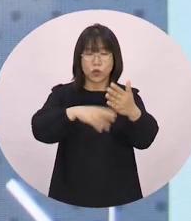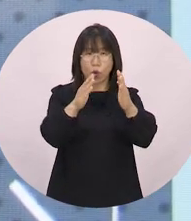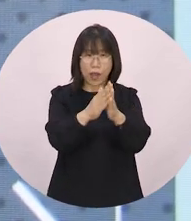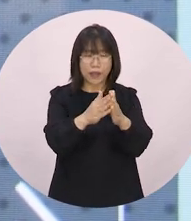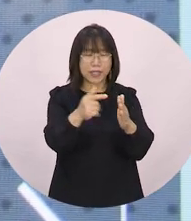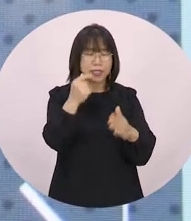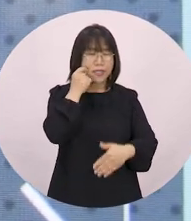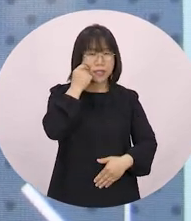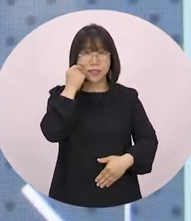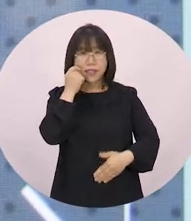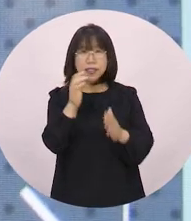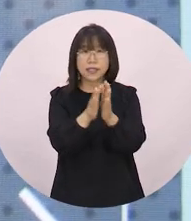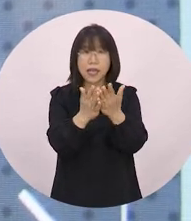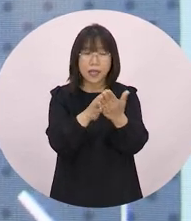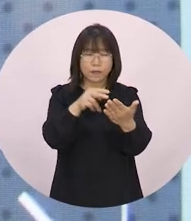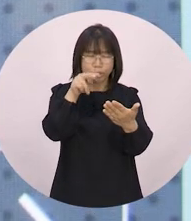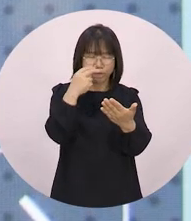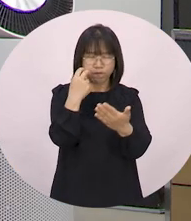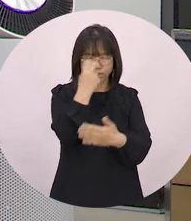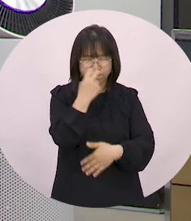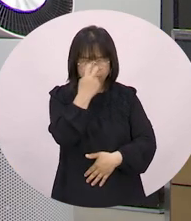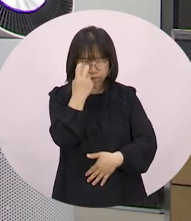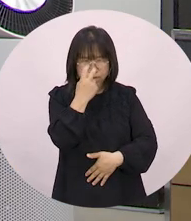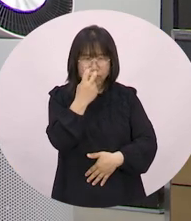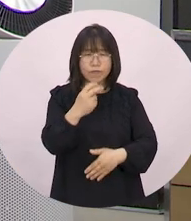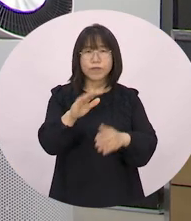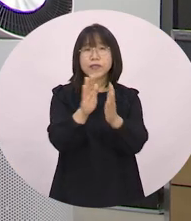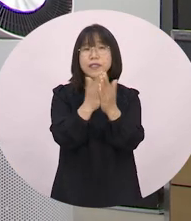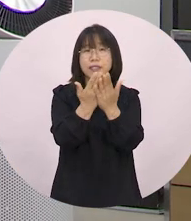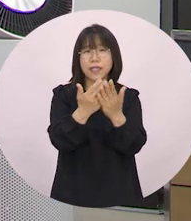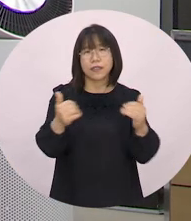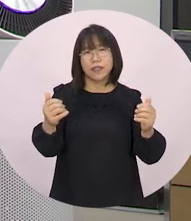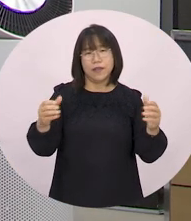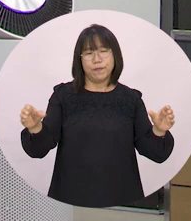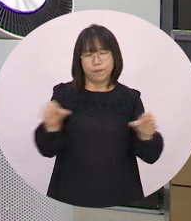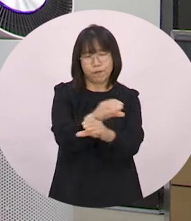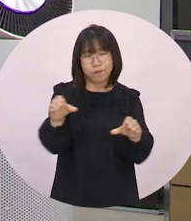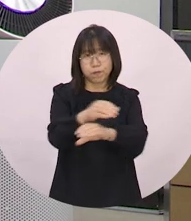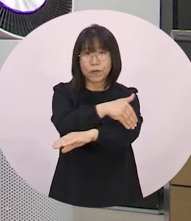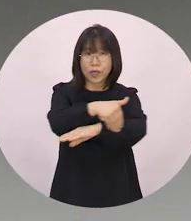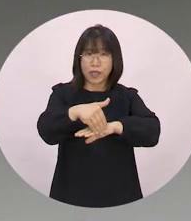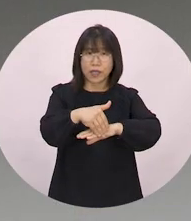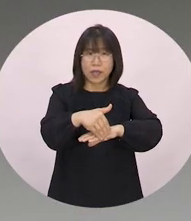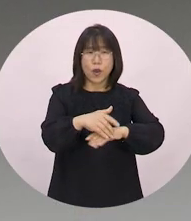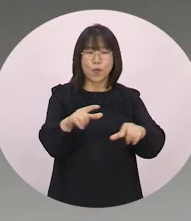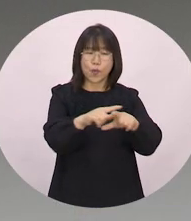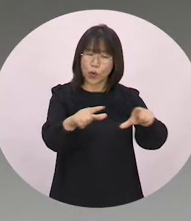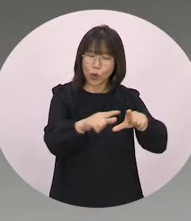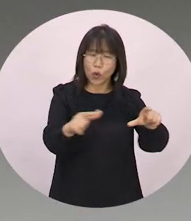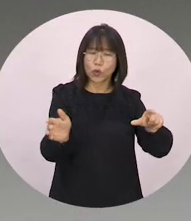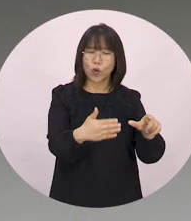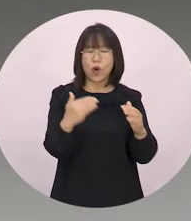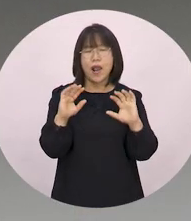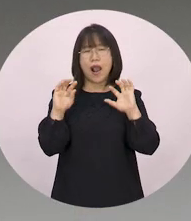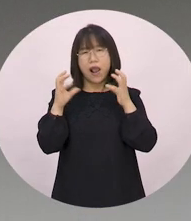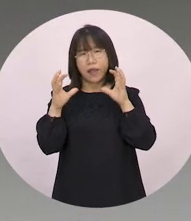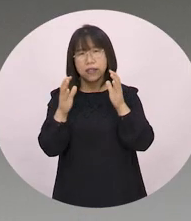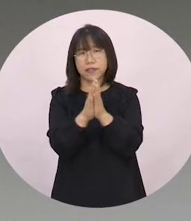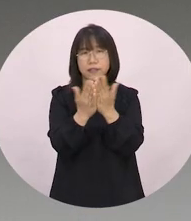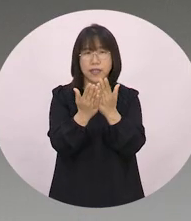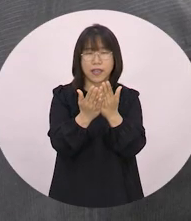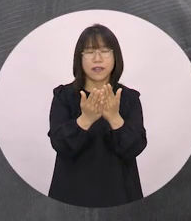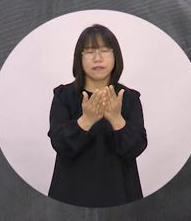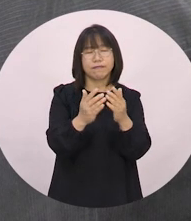도서 목록을 분석해 정기적으로 최신 도서를 교체할 예정이며 일반 교양 도서 와 아동도서 까지 다양하게